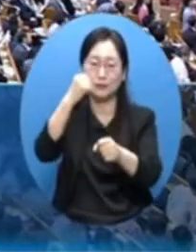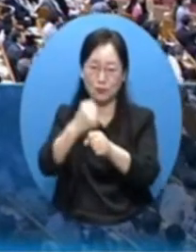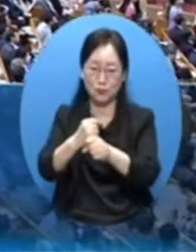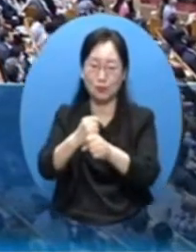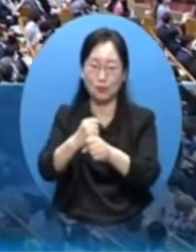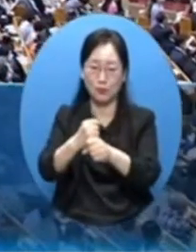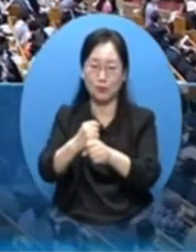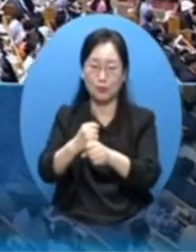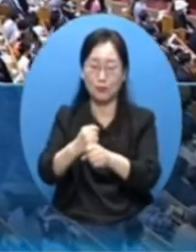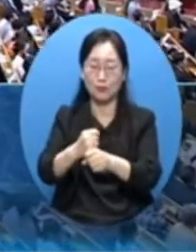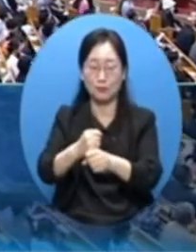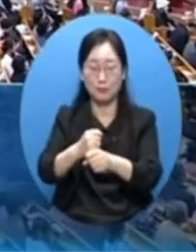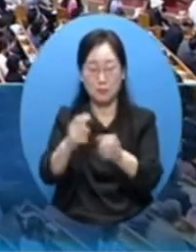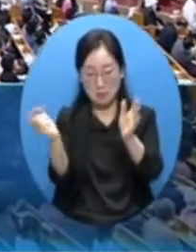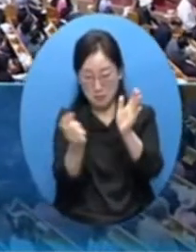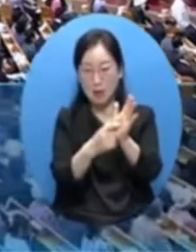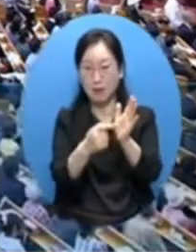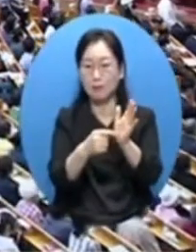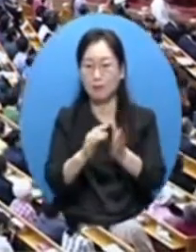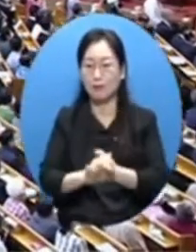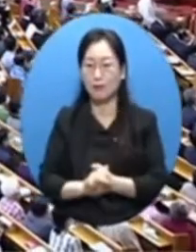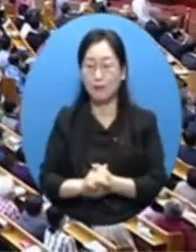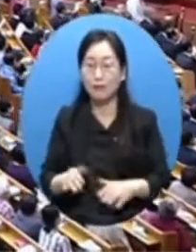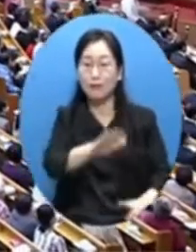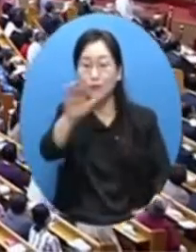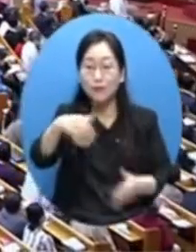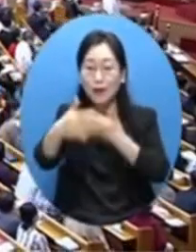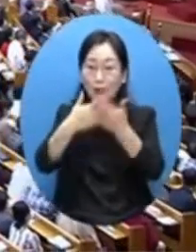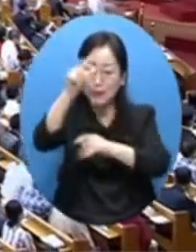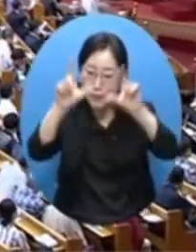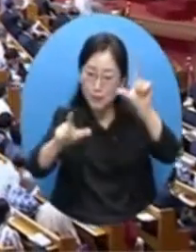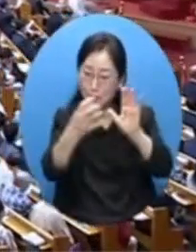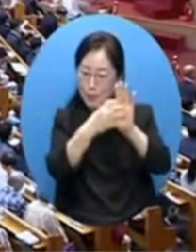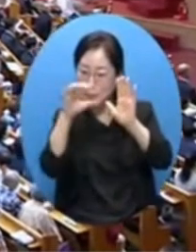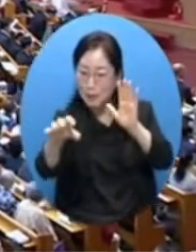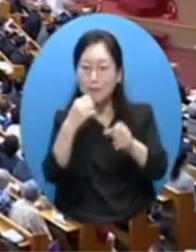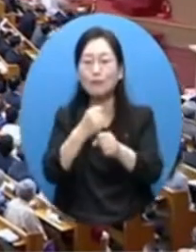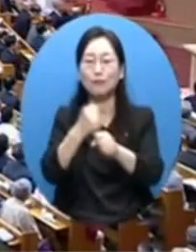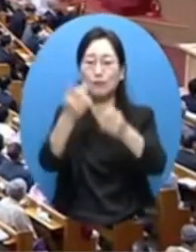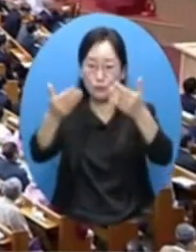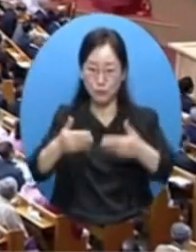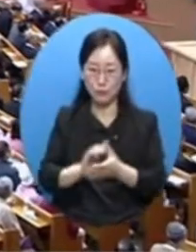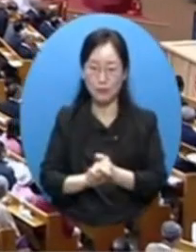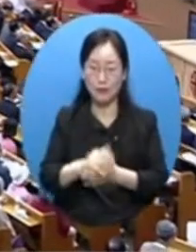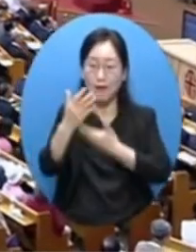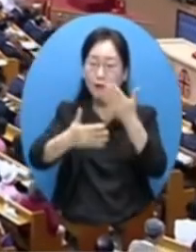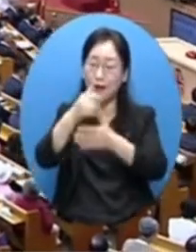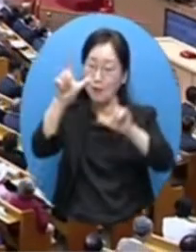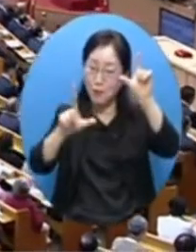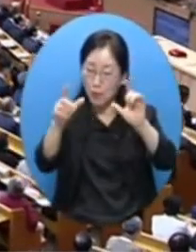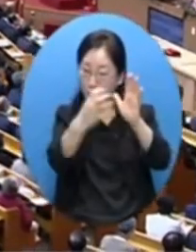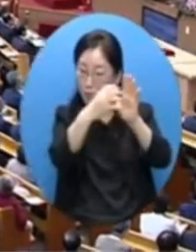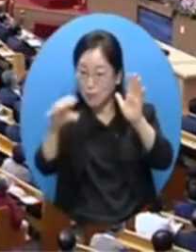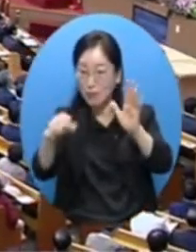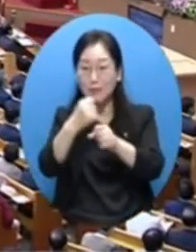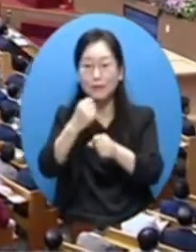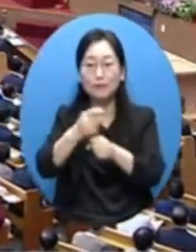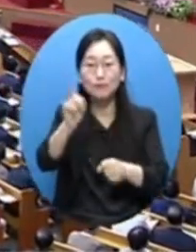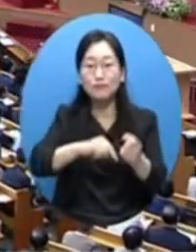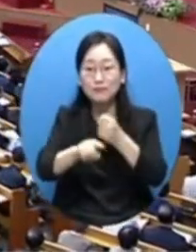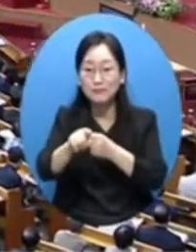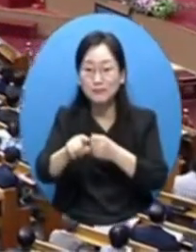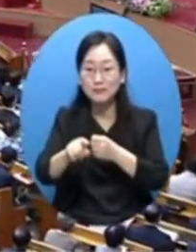창조하시고, 성경은 말씀합니다. 우리는 하나님의 형상대로 지음을 받았습니다. 하나님의 형상대로 지음을 받았다는 것이